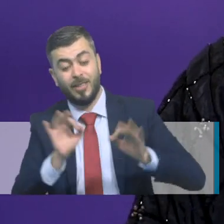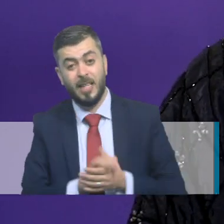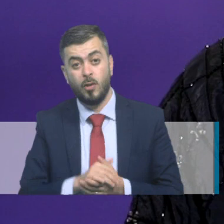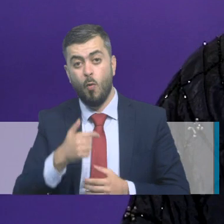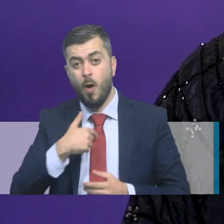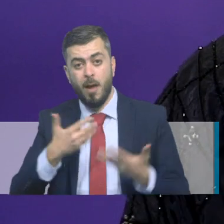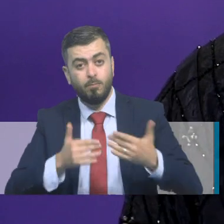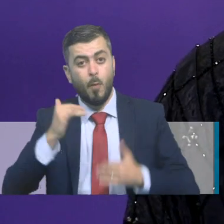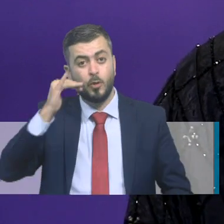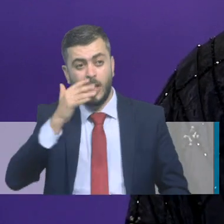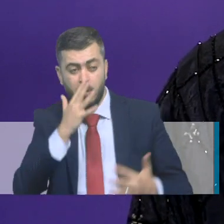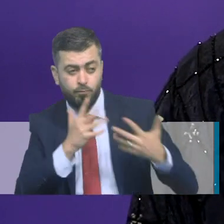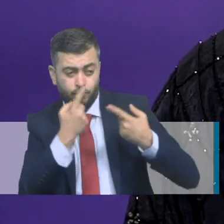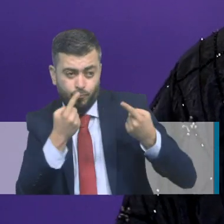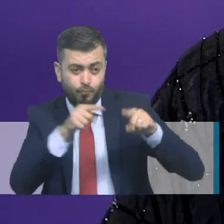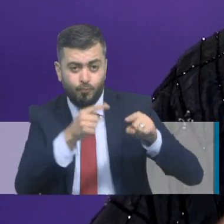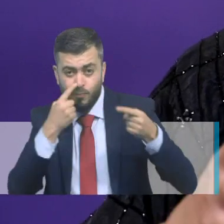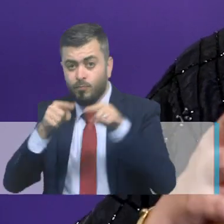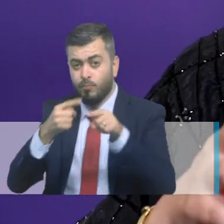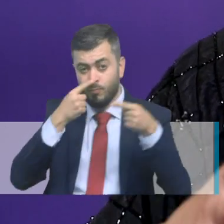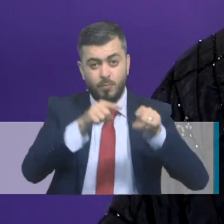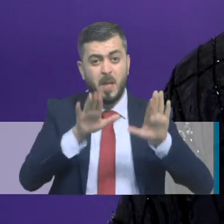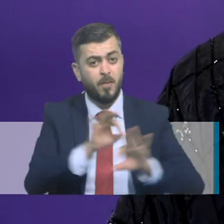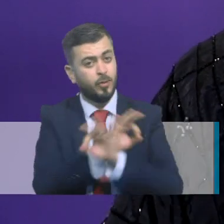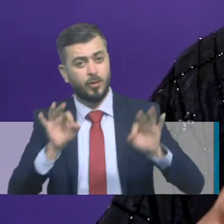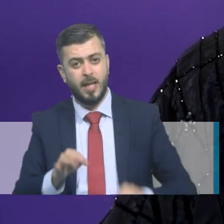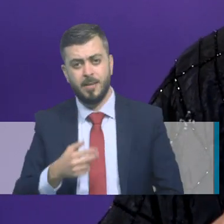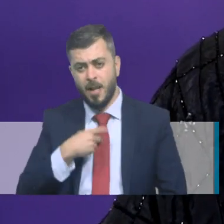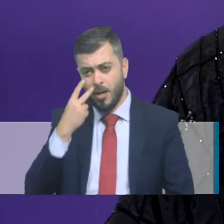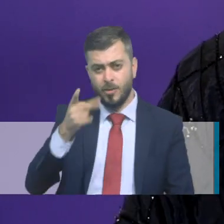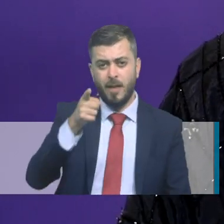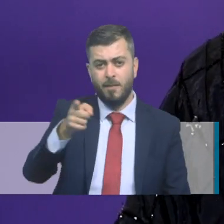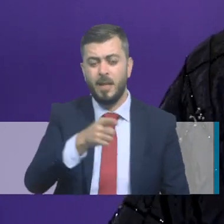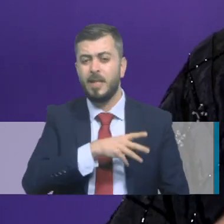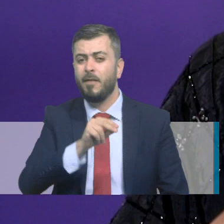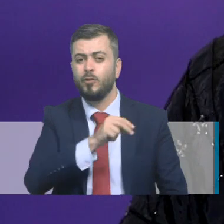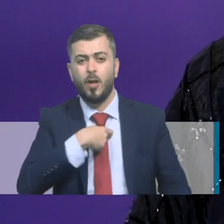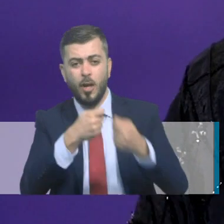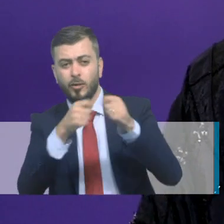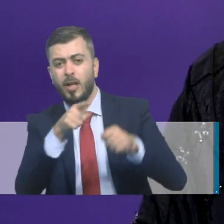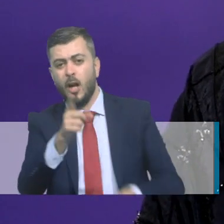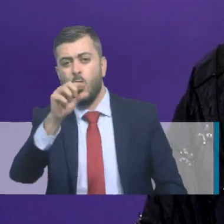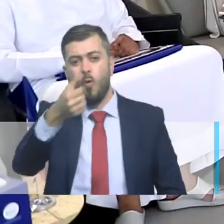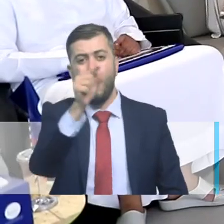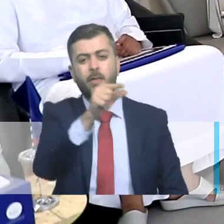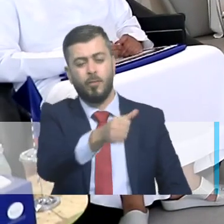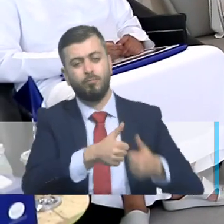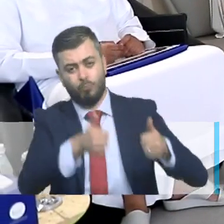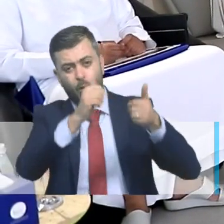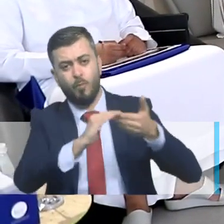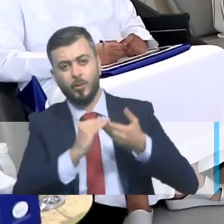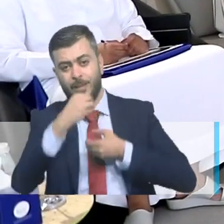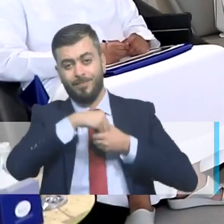مع أفكارهم ومستقبلهم بإذن الله. لذلك شراع هي المكان المناسب لاحتضان أفكار الشباب في إمارة